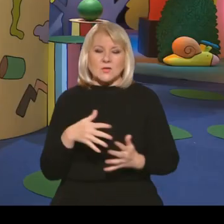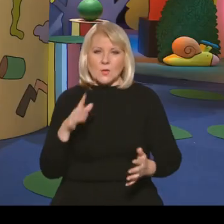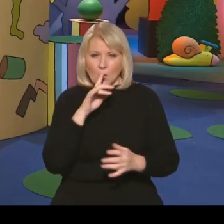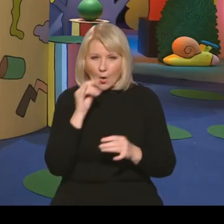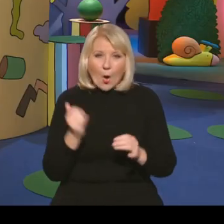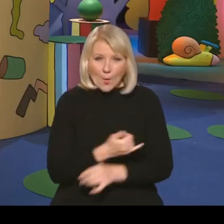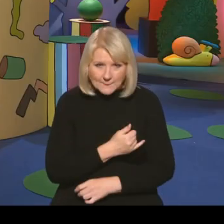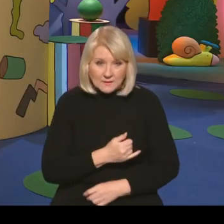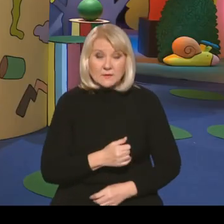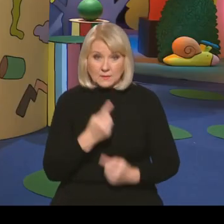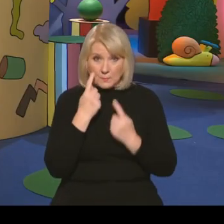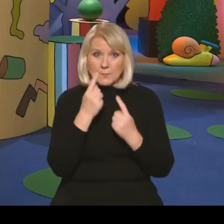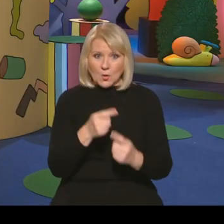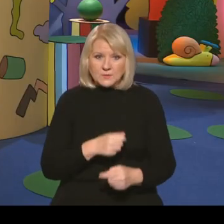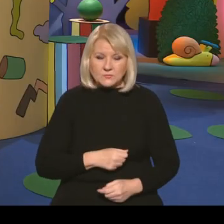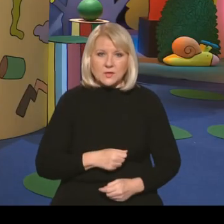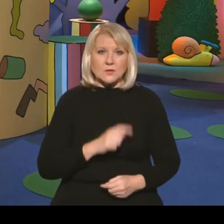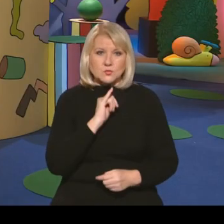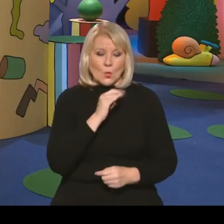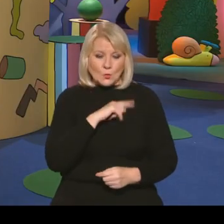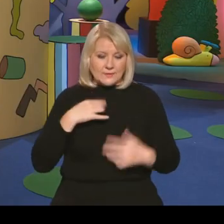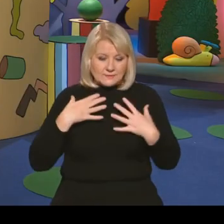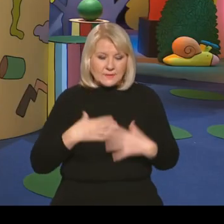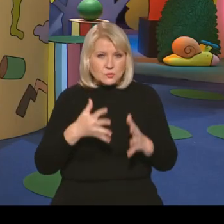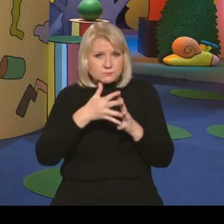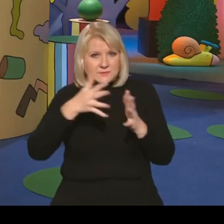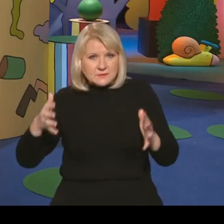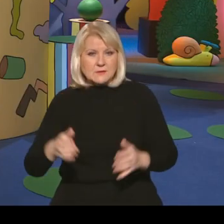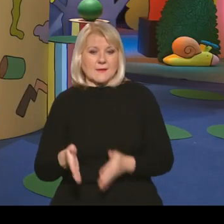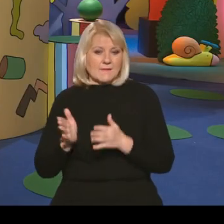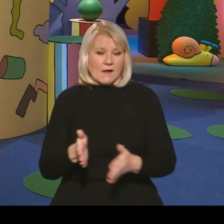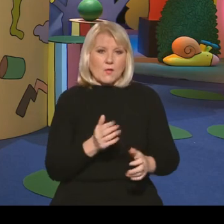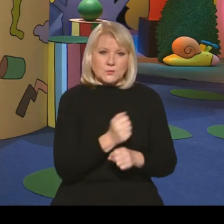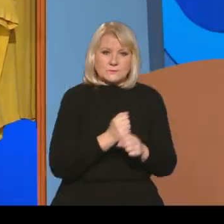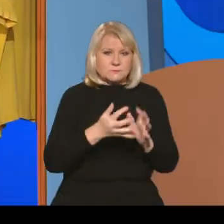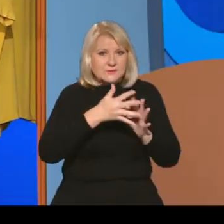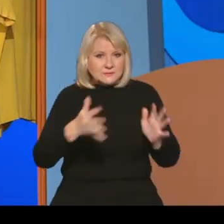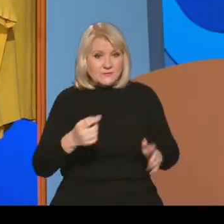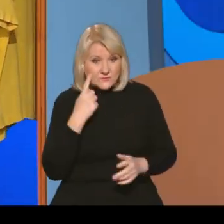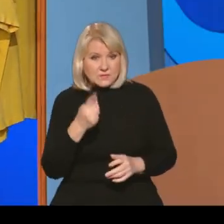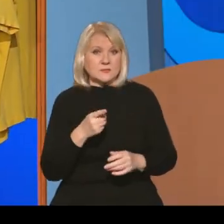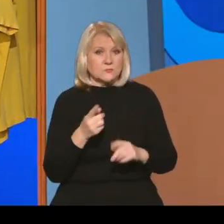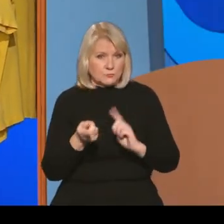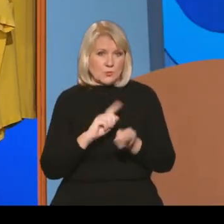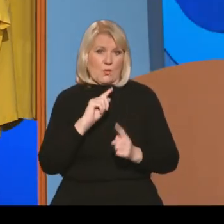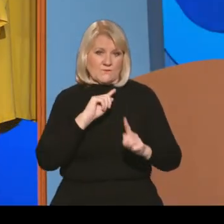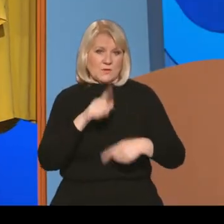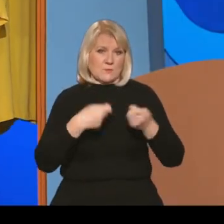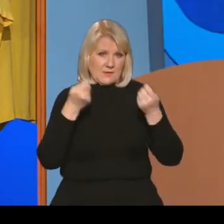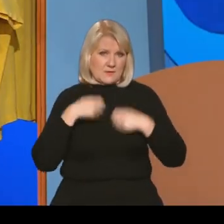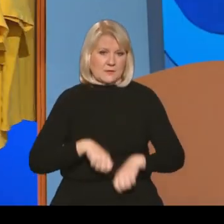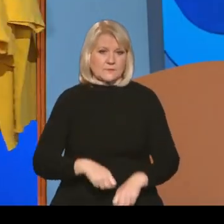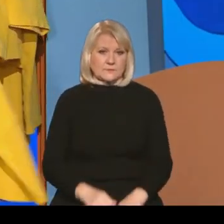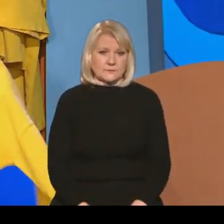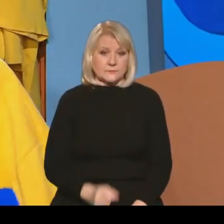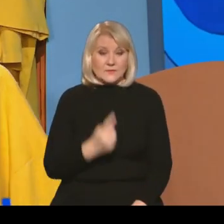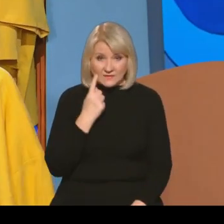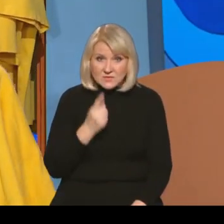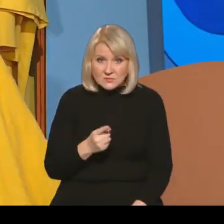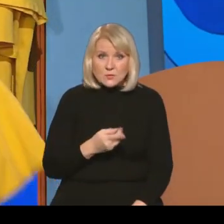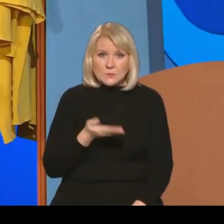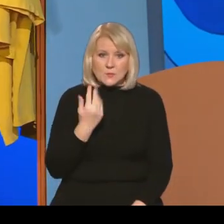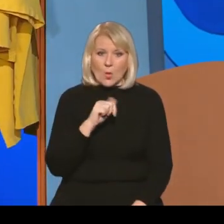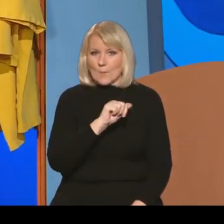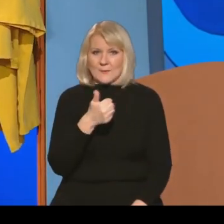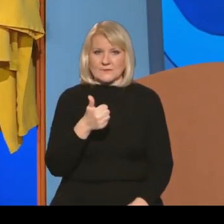Podívejte se, kolik žlutých triček tady mám a kalhot. Všechno napřevlečený. Podívej se, faninko, tak tady je to tričko